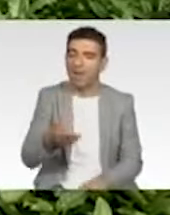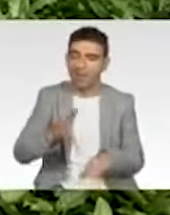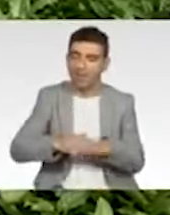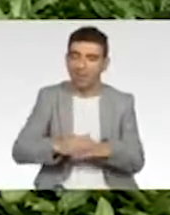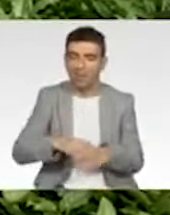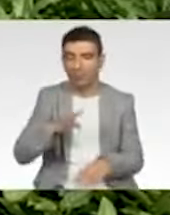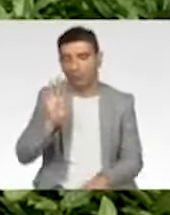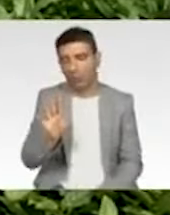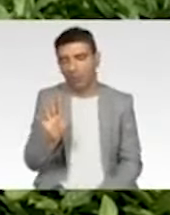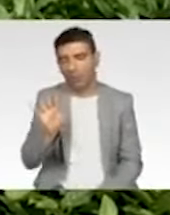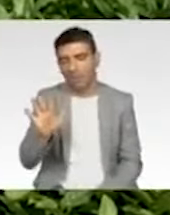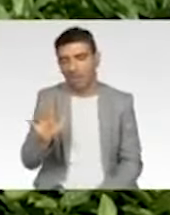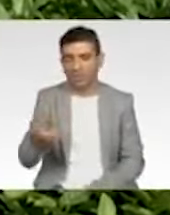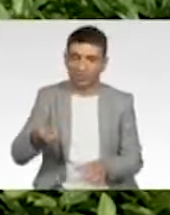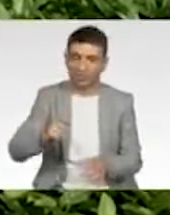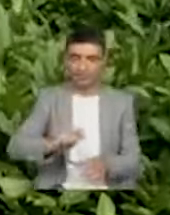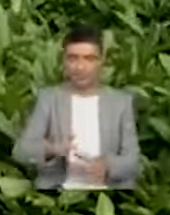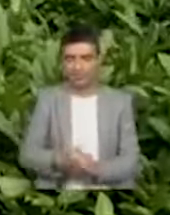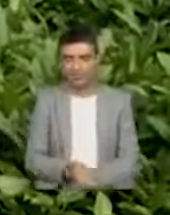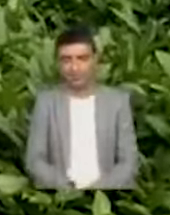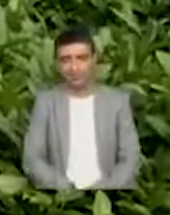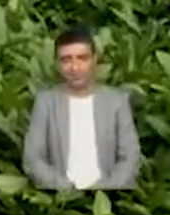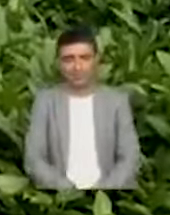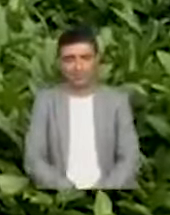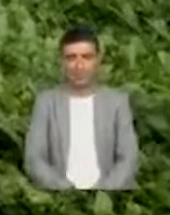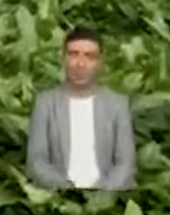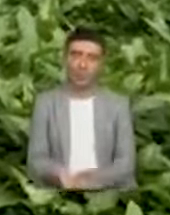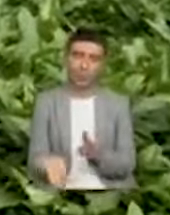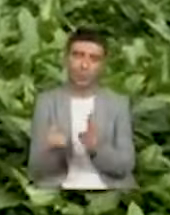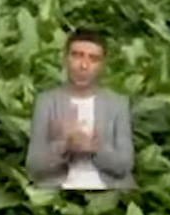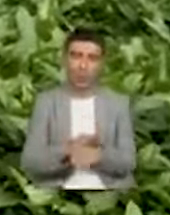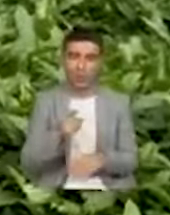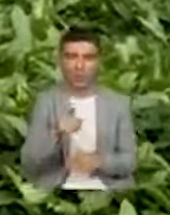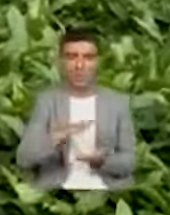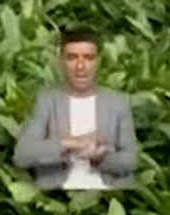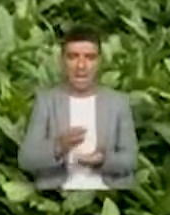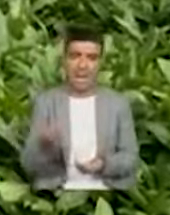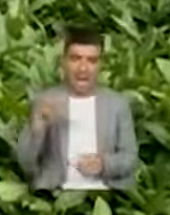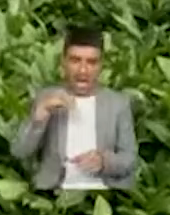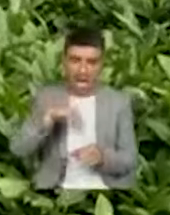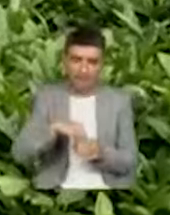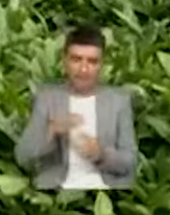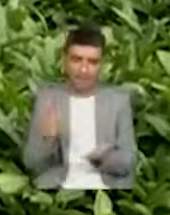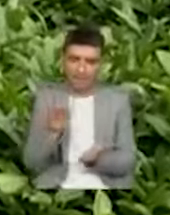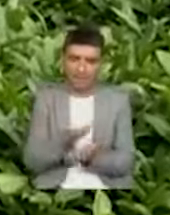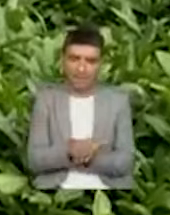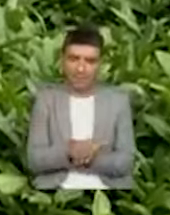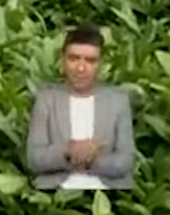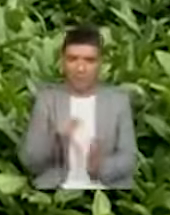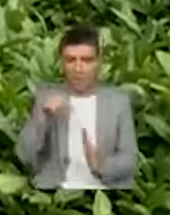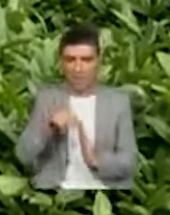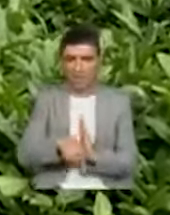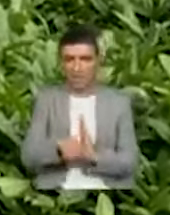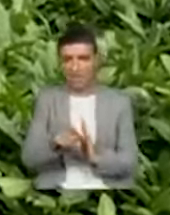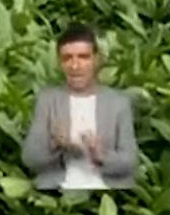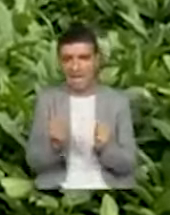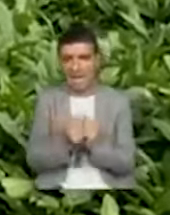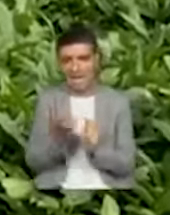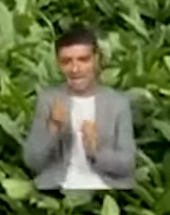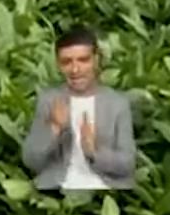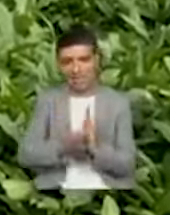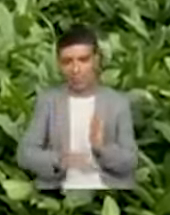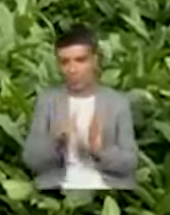4 ve 5 diyelim. Daha sonra üzerini kapatıyoruz ama alt demlikte azalan